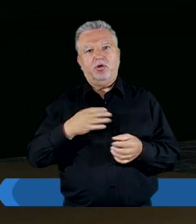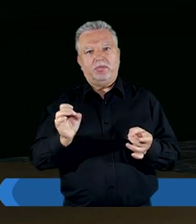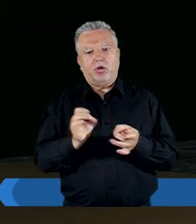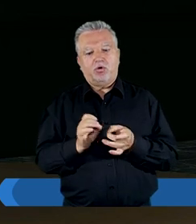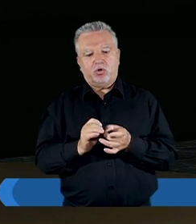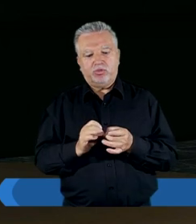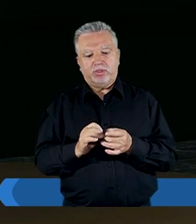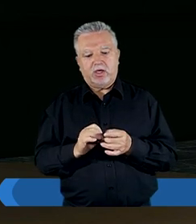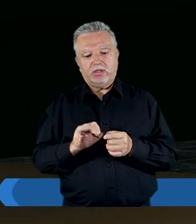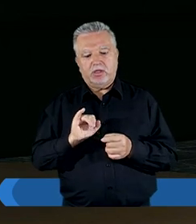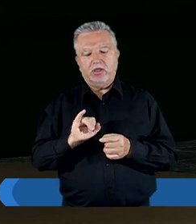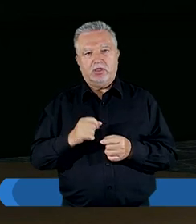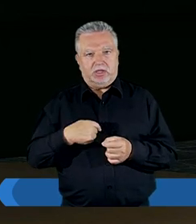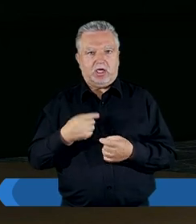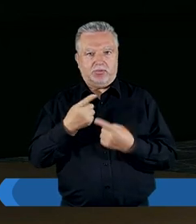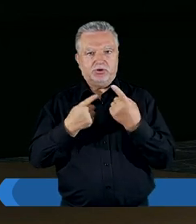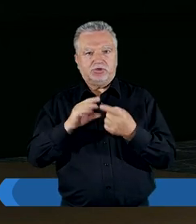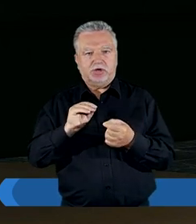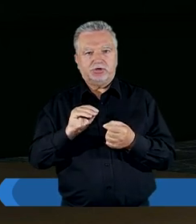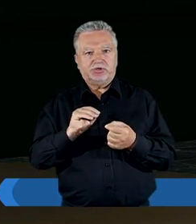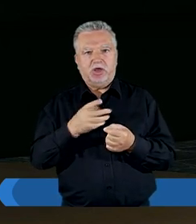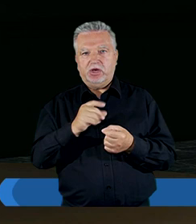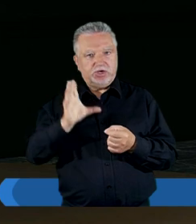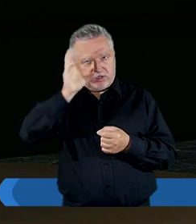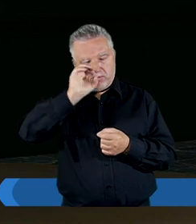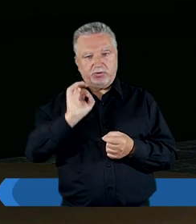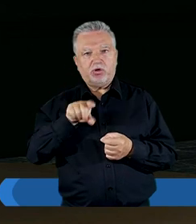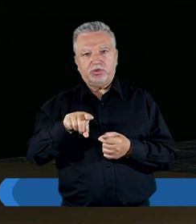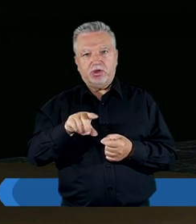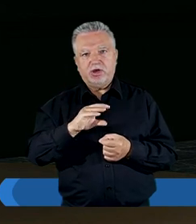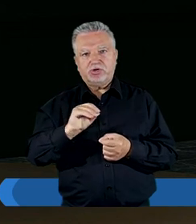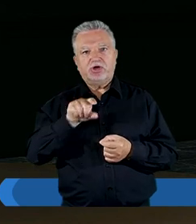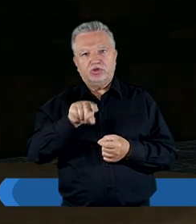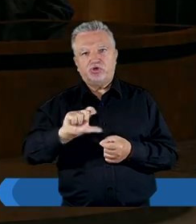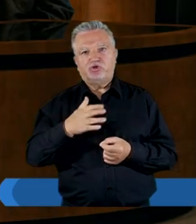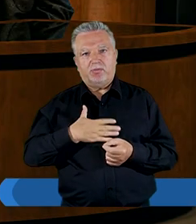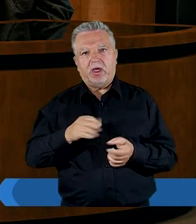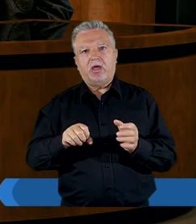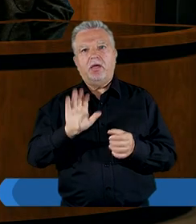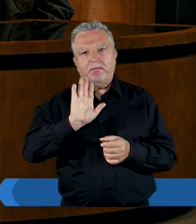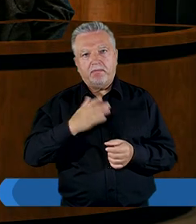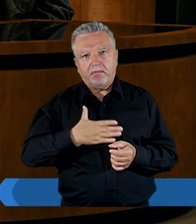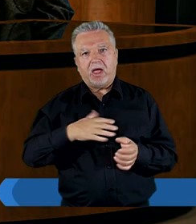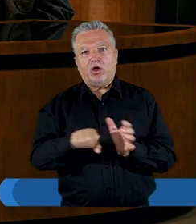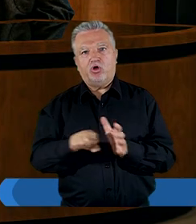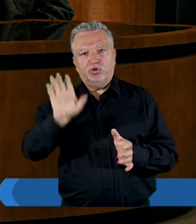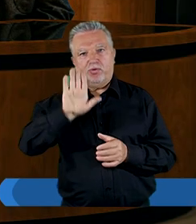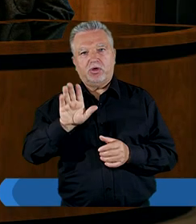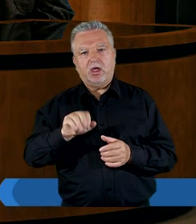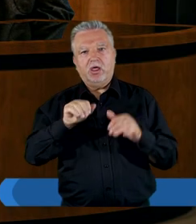kontakt. No i po tym ja wnioskuję, że na pewno nie zapomniał o tym, że to, co ma, to ma od Boga. Można jeszcze